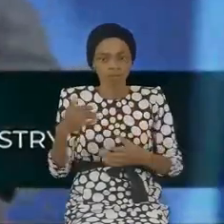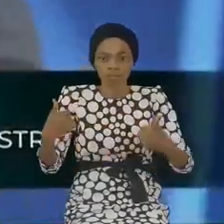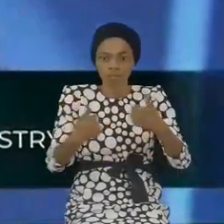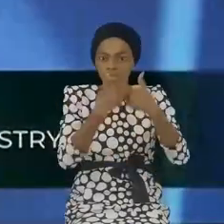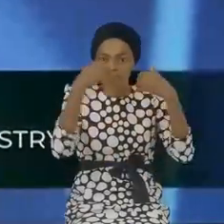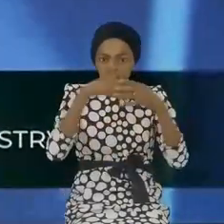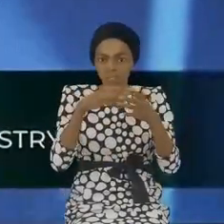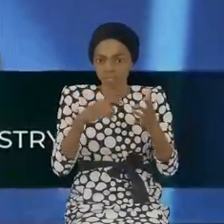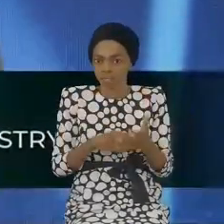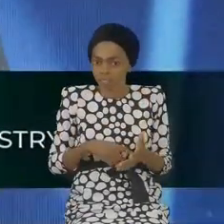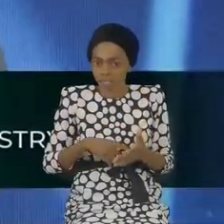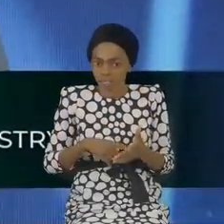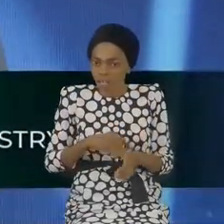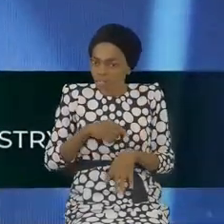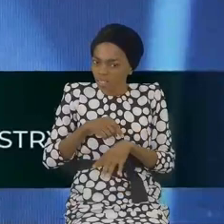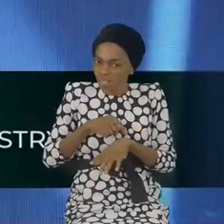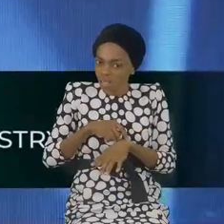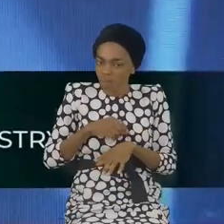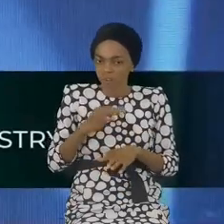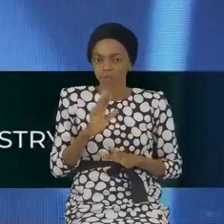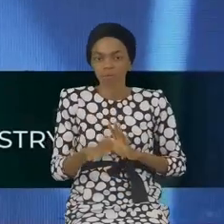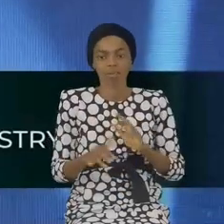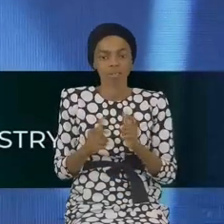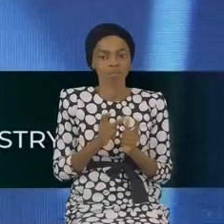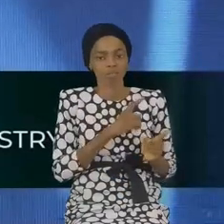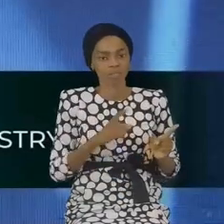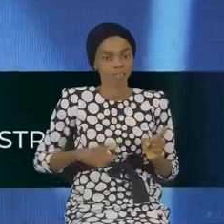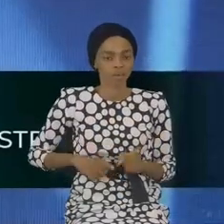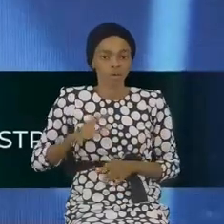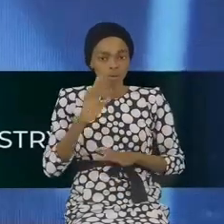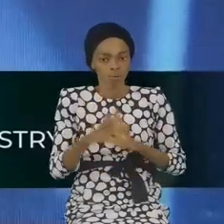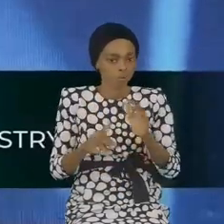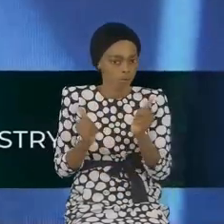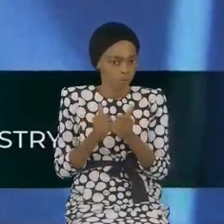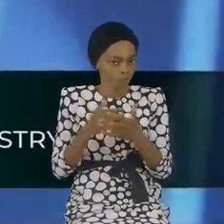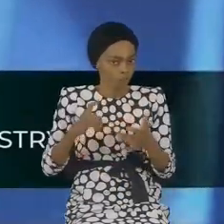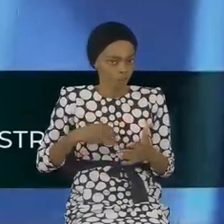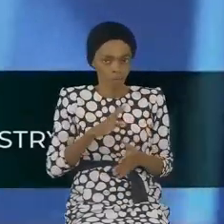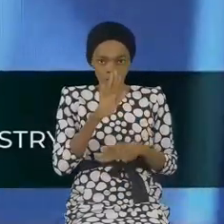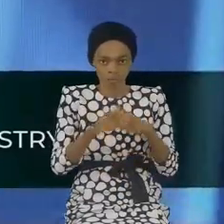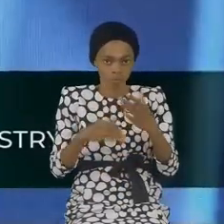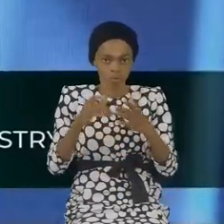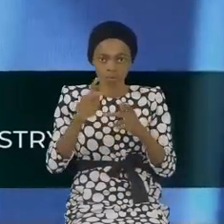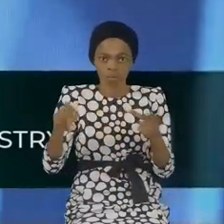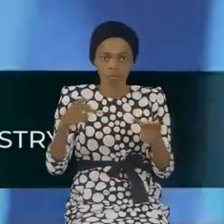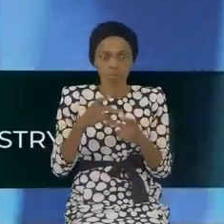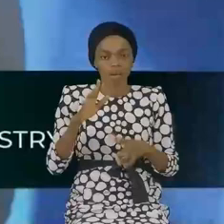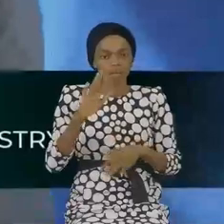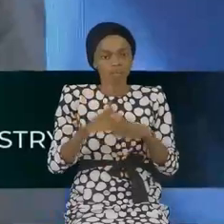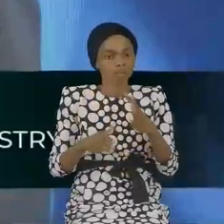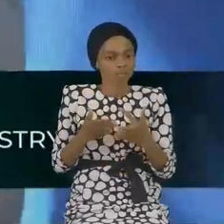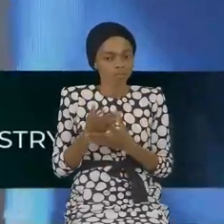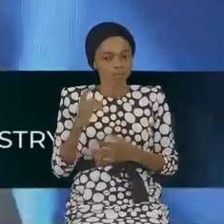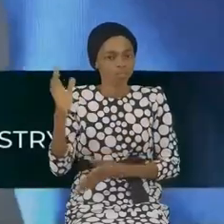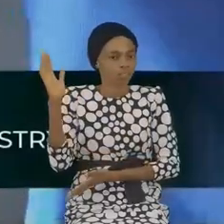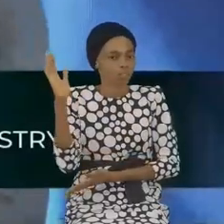triomphe, cette période, notre marche avec le Seigneur, marche devant ma face, soit parfait. Nous traversons ce désert. Aide aussi les